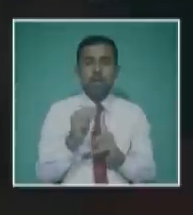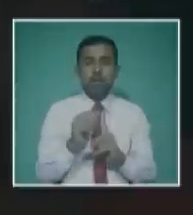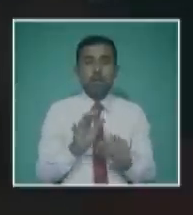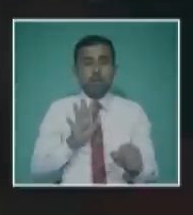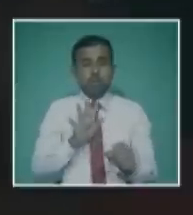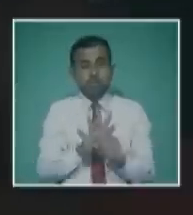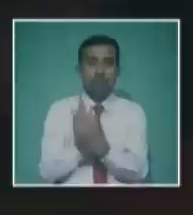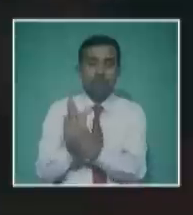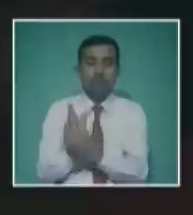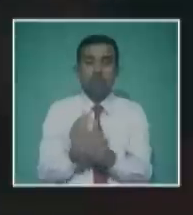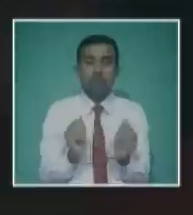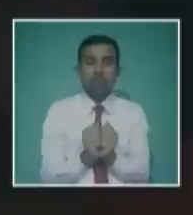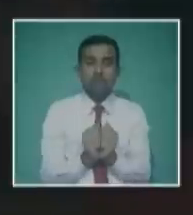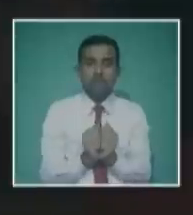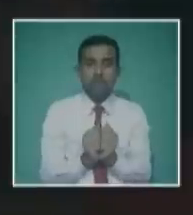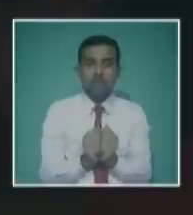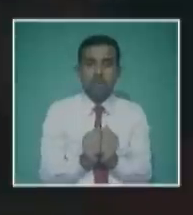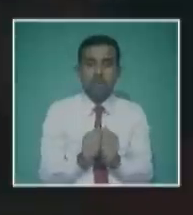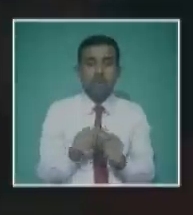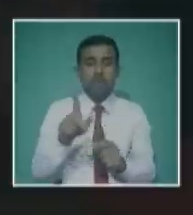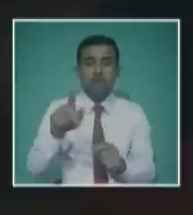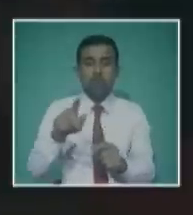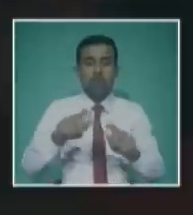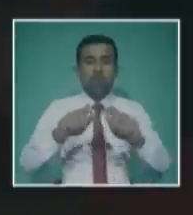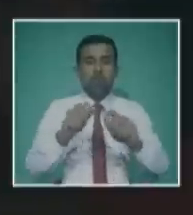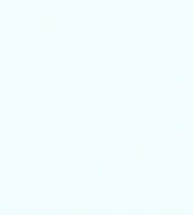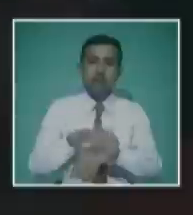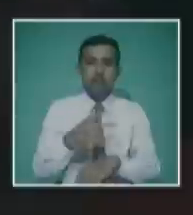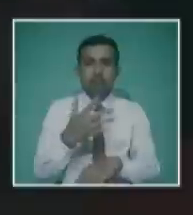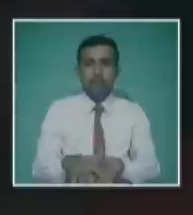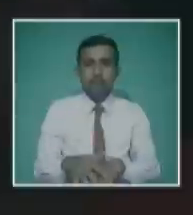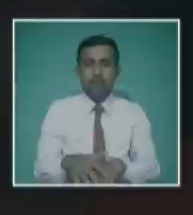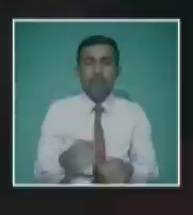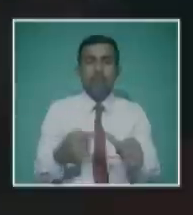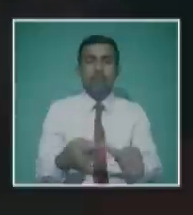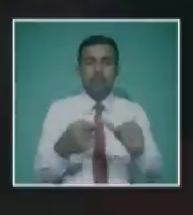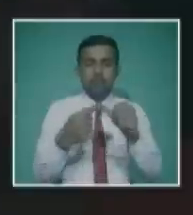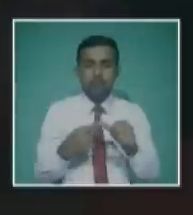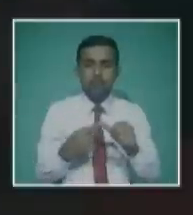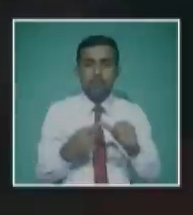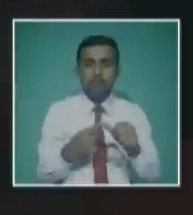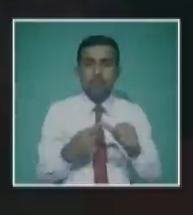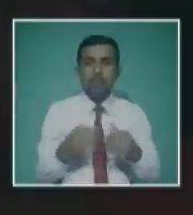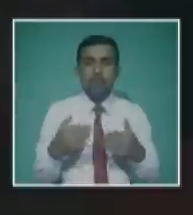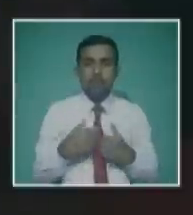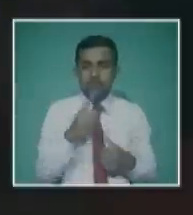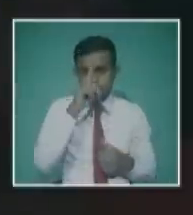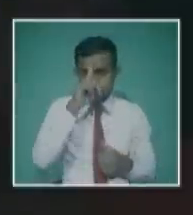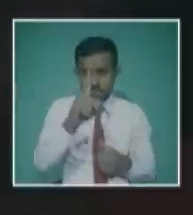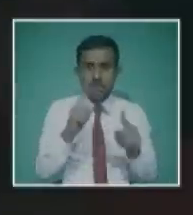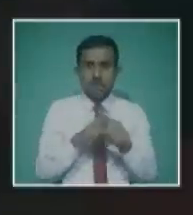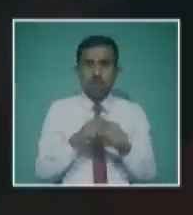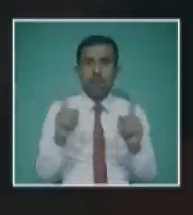තදබදයක් නිර්මාණය වෙලා තියෙනවා එයා මතුවා මේක කවුරුත් මන්තුමා මේ කඩා කප්පල් කිරීමක් නෙවෙයි ඊට විසඳුමක් හැටියට ගරු කතානායකතුමනි අපි සතියක කාලයක්